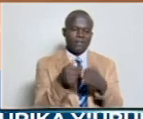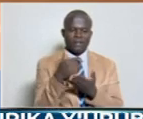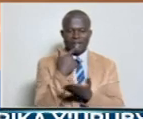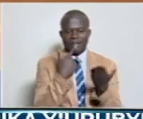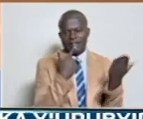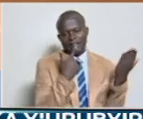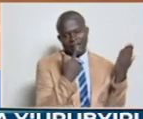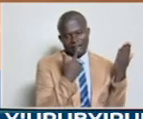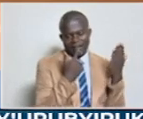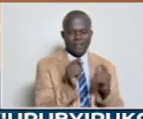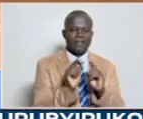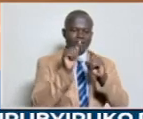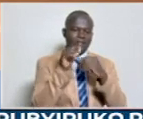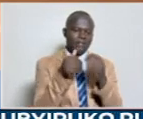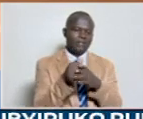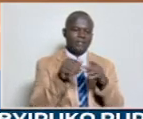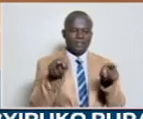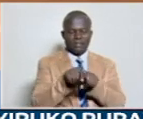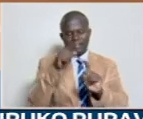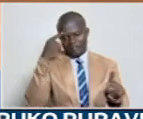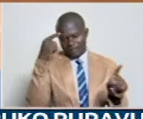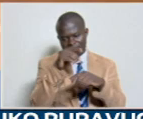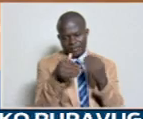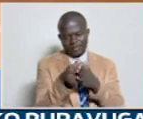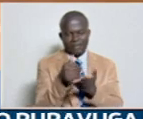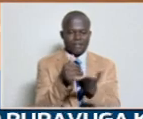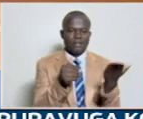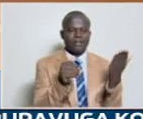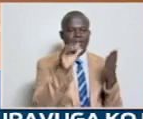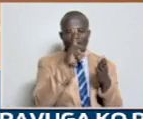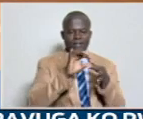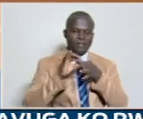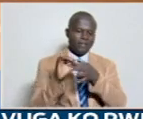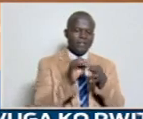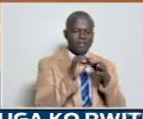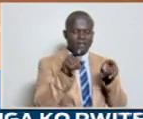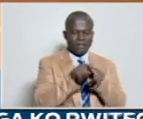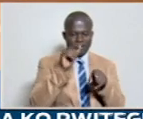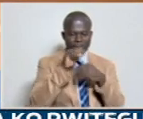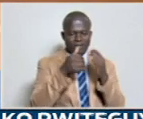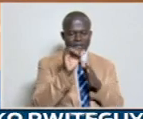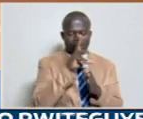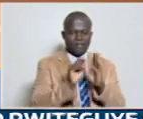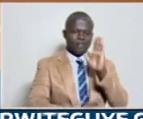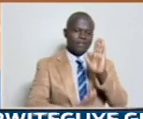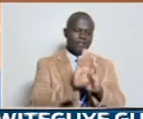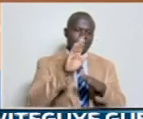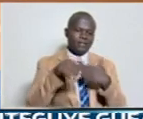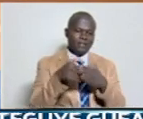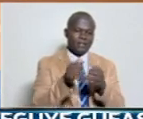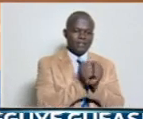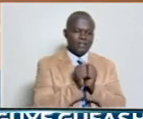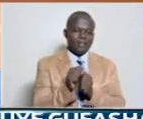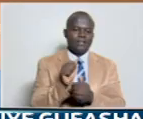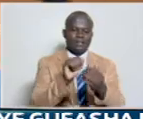faire la course vers les mêmes objectifs pour une Afrique unie, pour une Afrique développée et en marchant ensemble